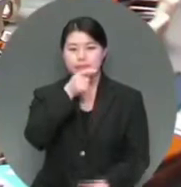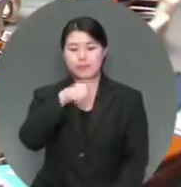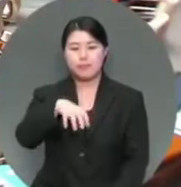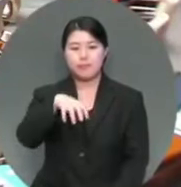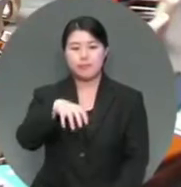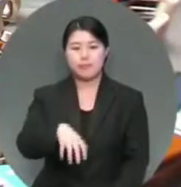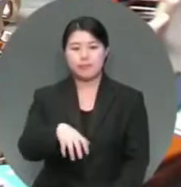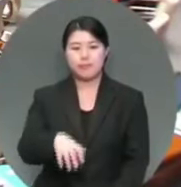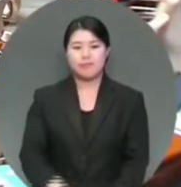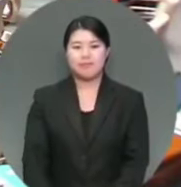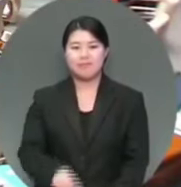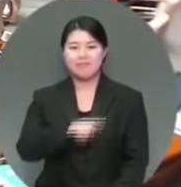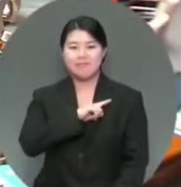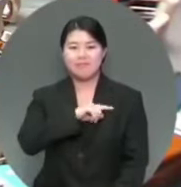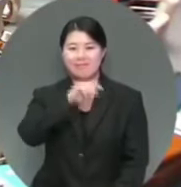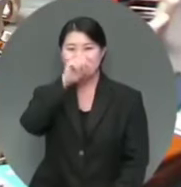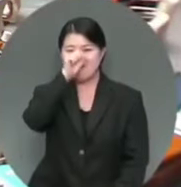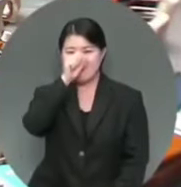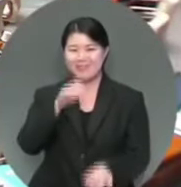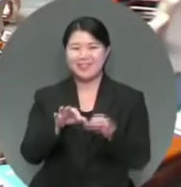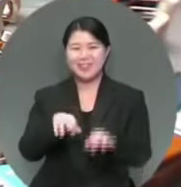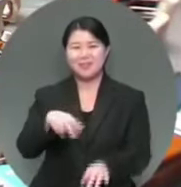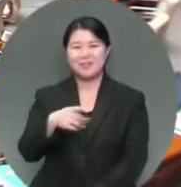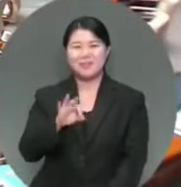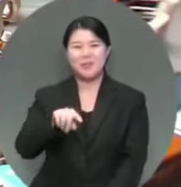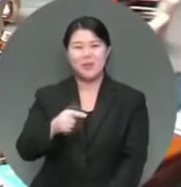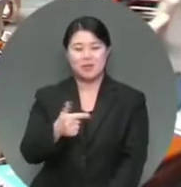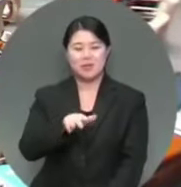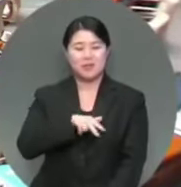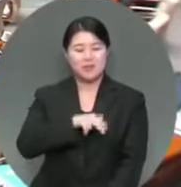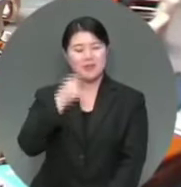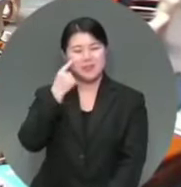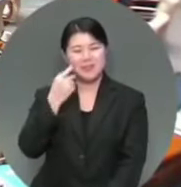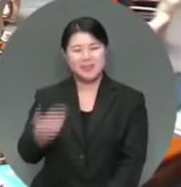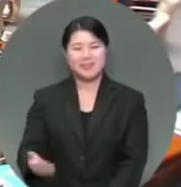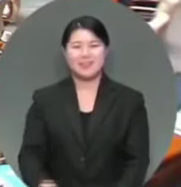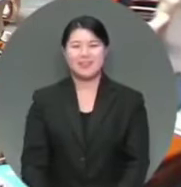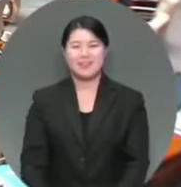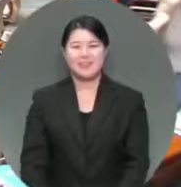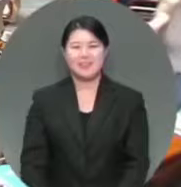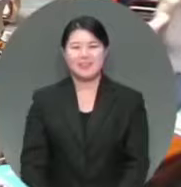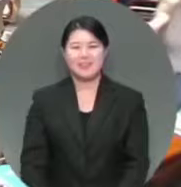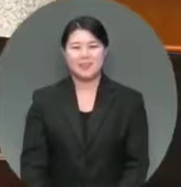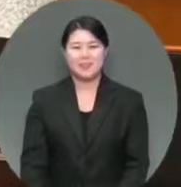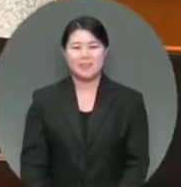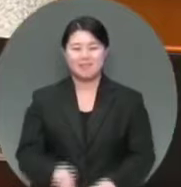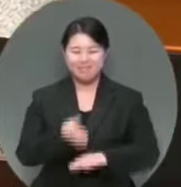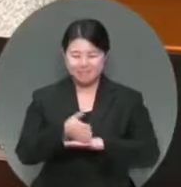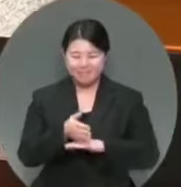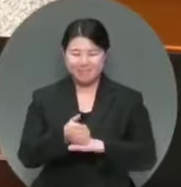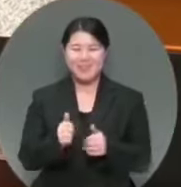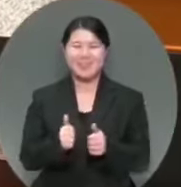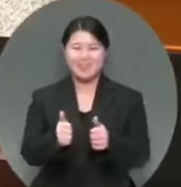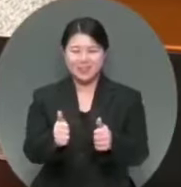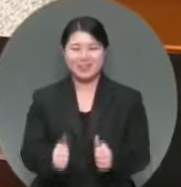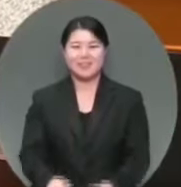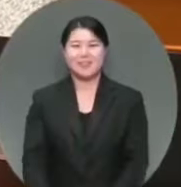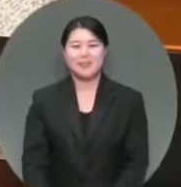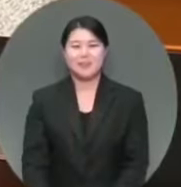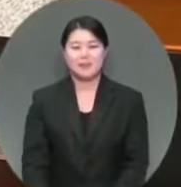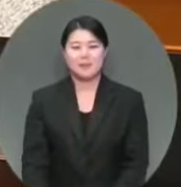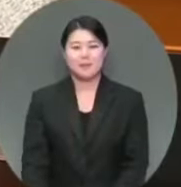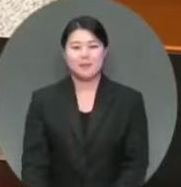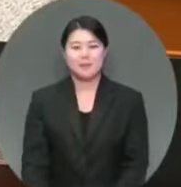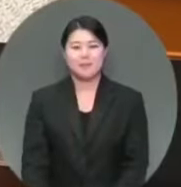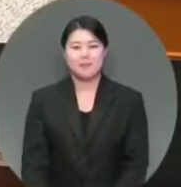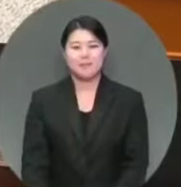제가 제일 좋아하는 김승호 질의해 주시기 바랍니다. 네, 위원장님 영광입니다. 열심히 하겠습니다. 죄송한